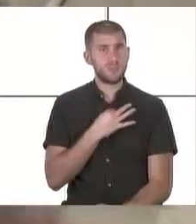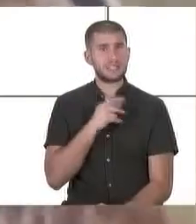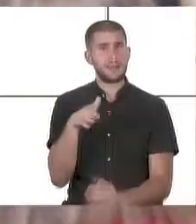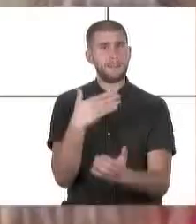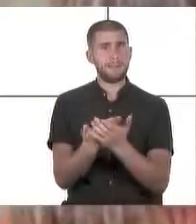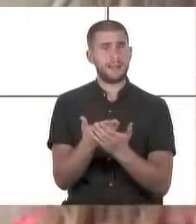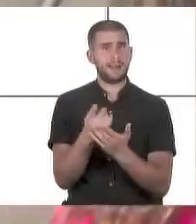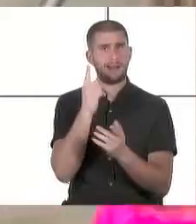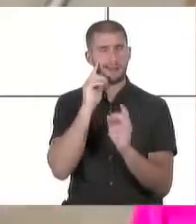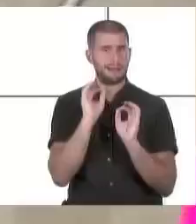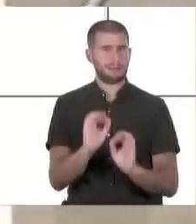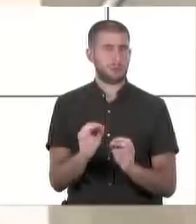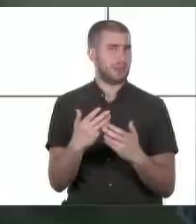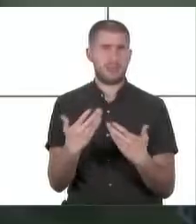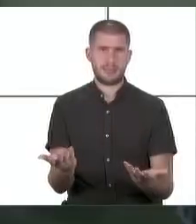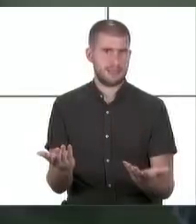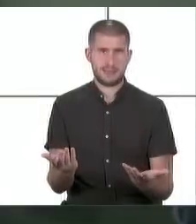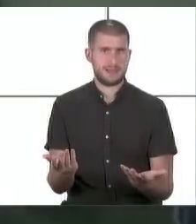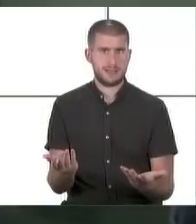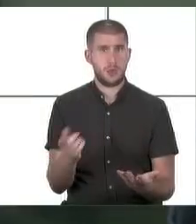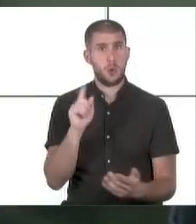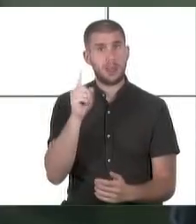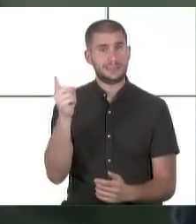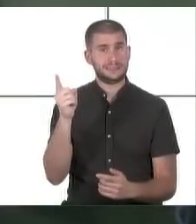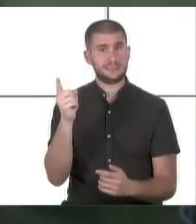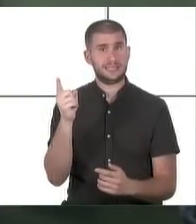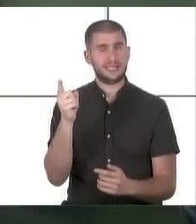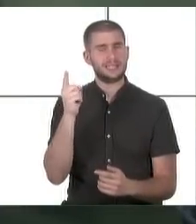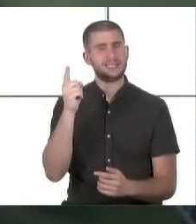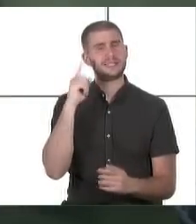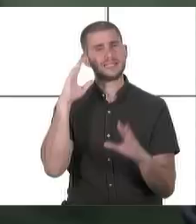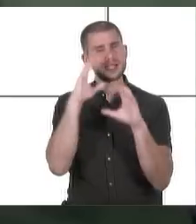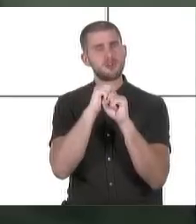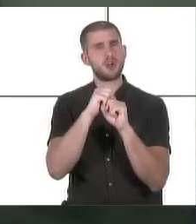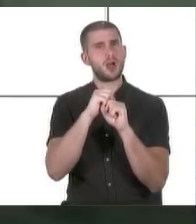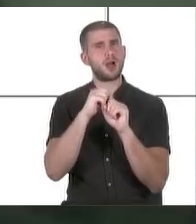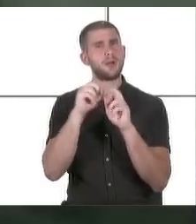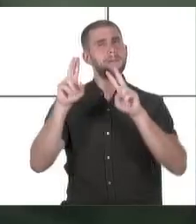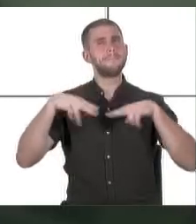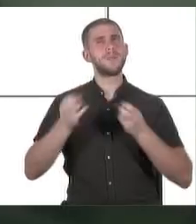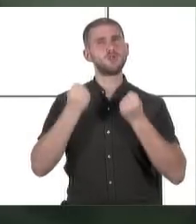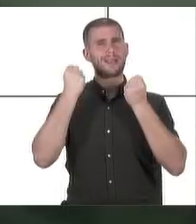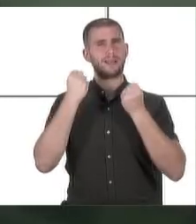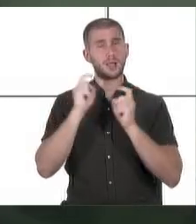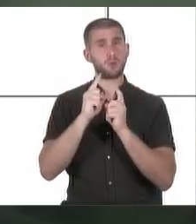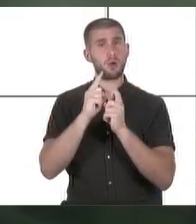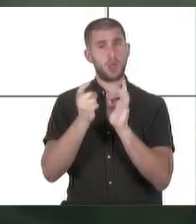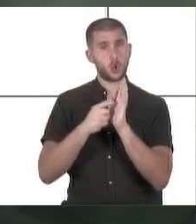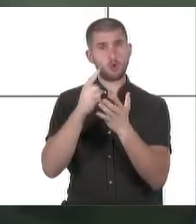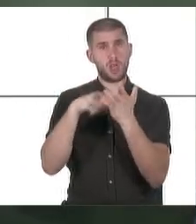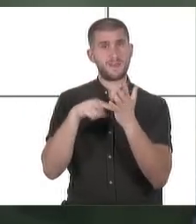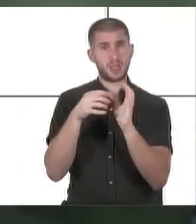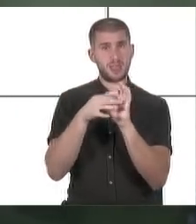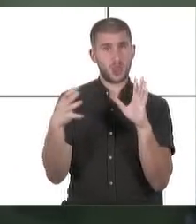על חוסר מציאותיות, ואולי זו גישה משיחית. לדרוש את ביטול ההתנתקות,